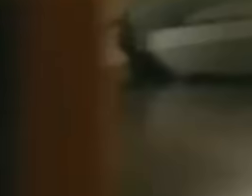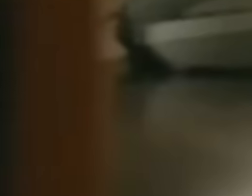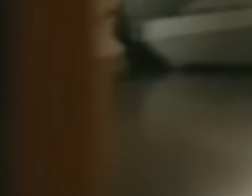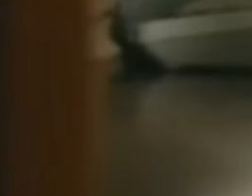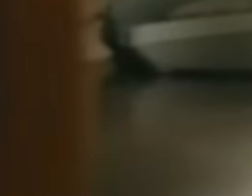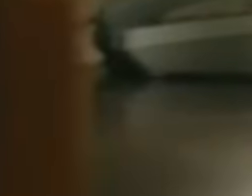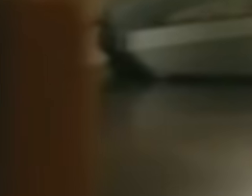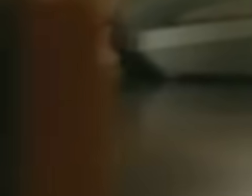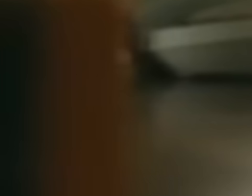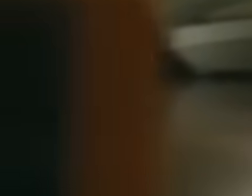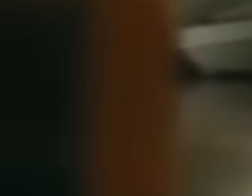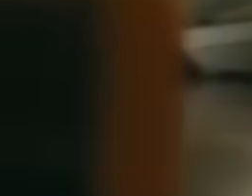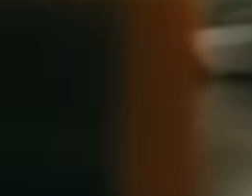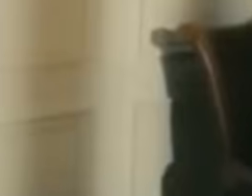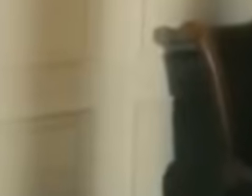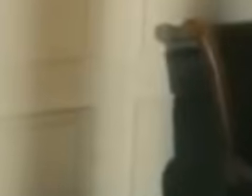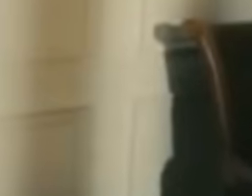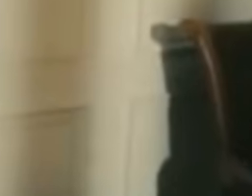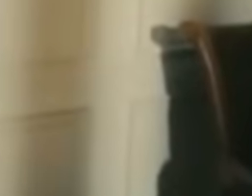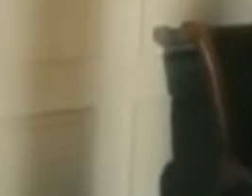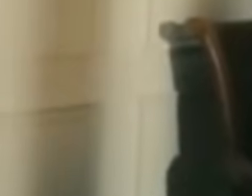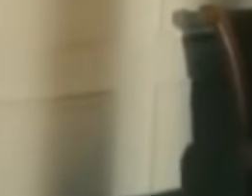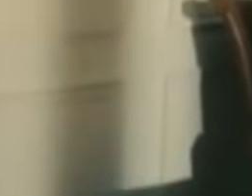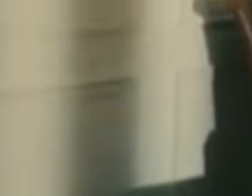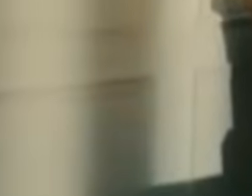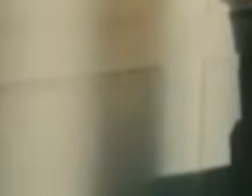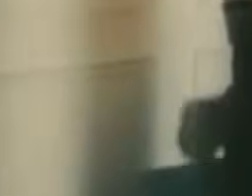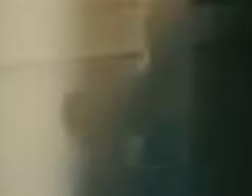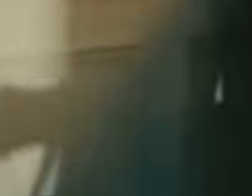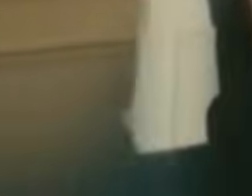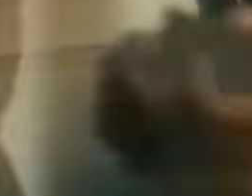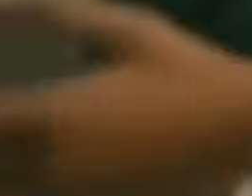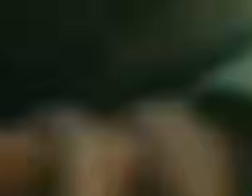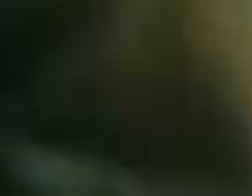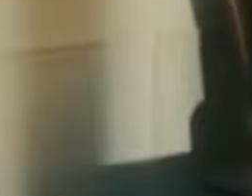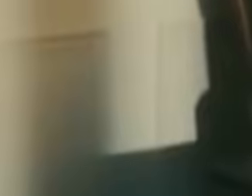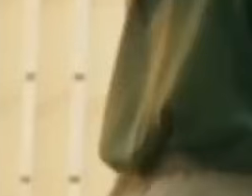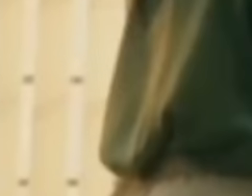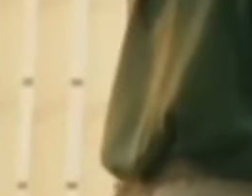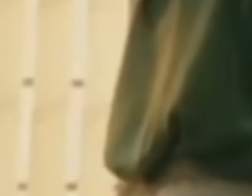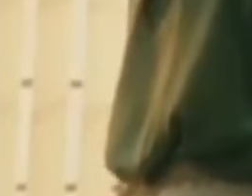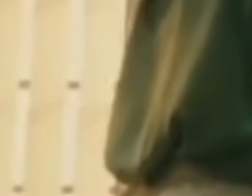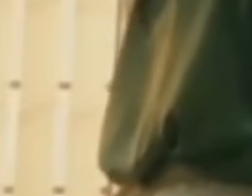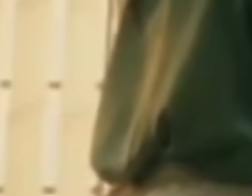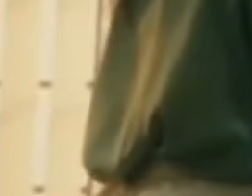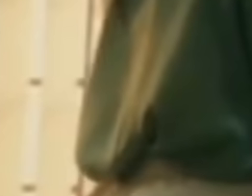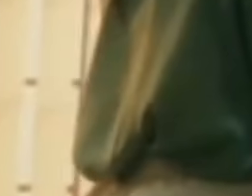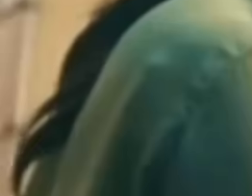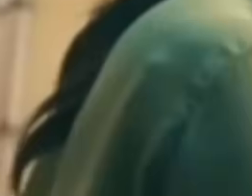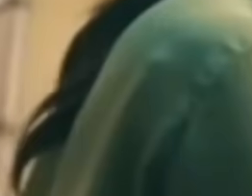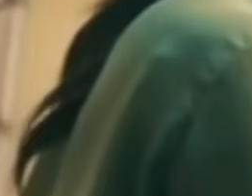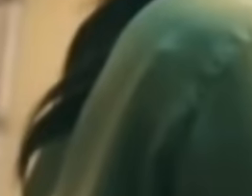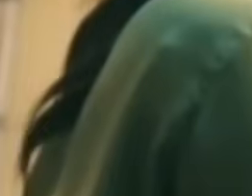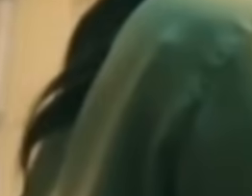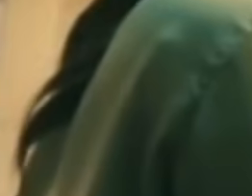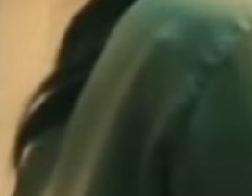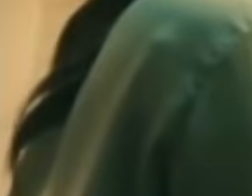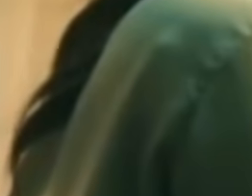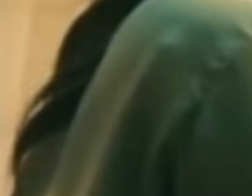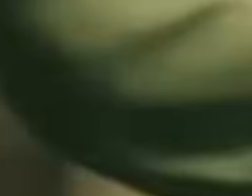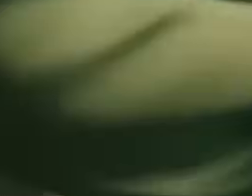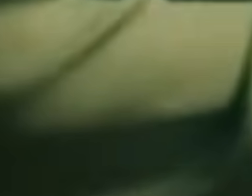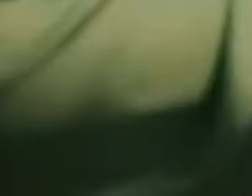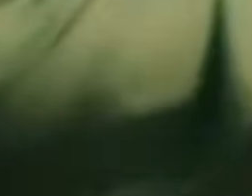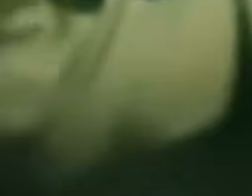بعدها هتمضي قدام اسمك وتستلمي ورقة التصويت، تروحي بيها للمكان المخصص للانتخاب، تعلمي على المرشح اللي